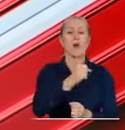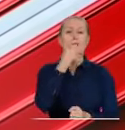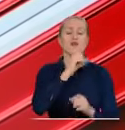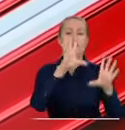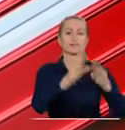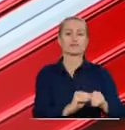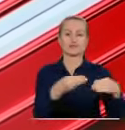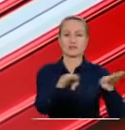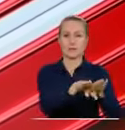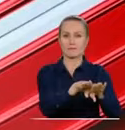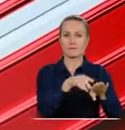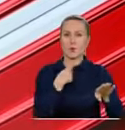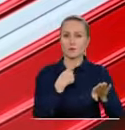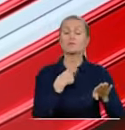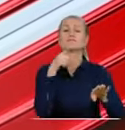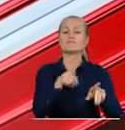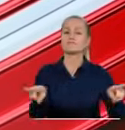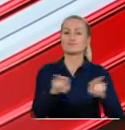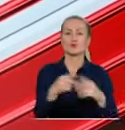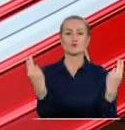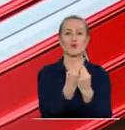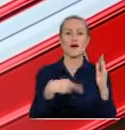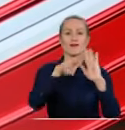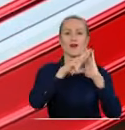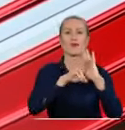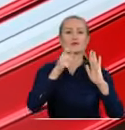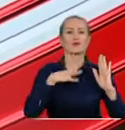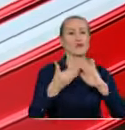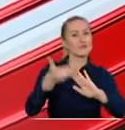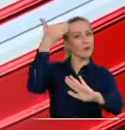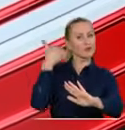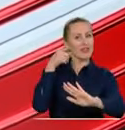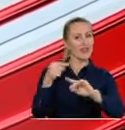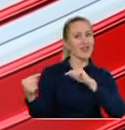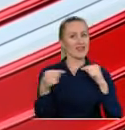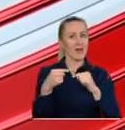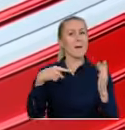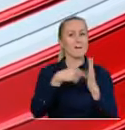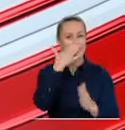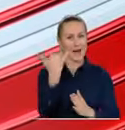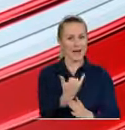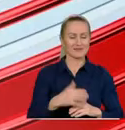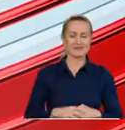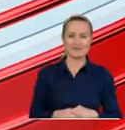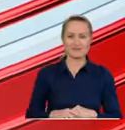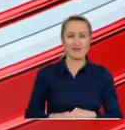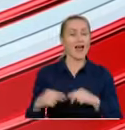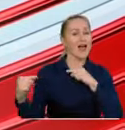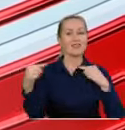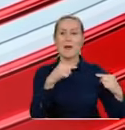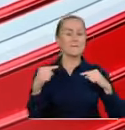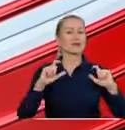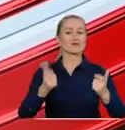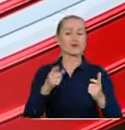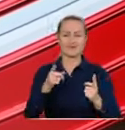To są dokładnie takie same reguły, jakie obowiązywały podczas tej poprzedniej majowej debaty. A debata to oczywiście